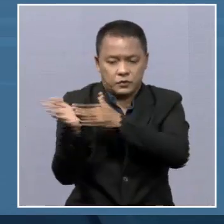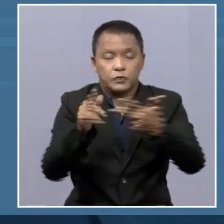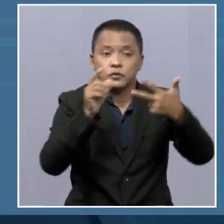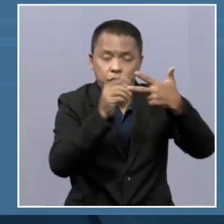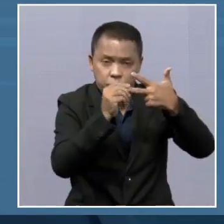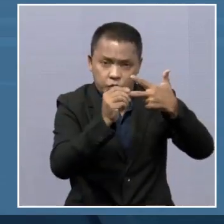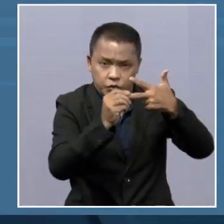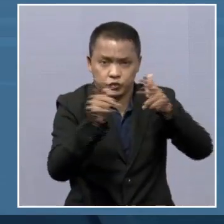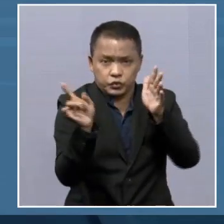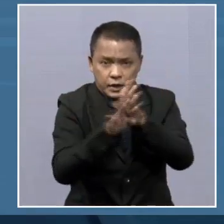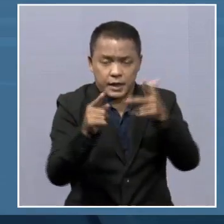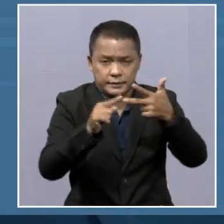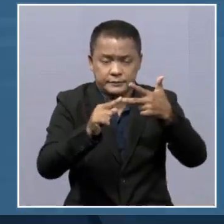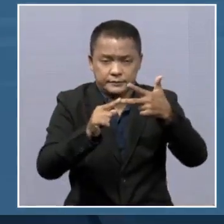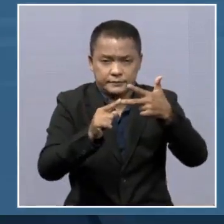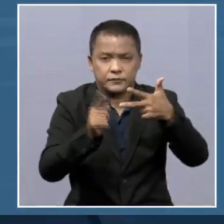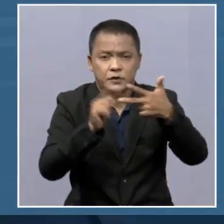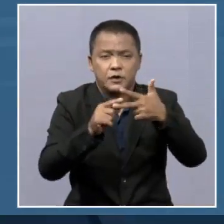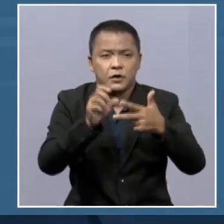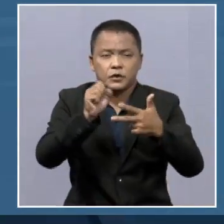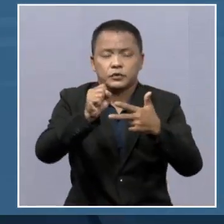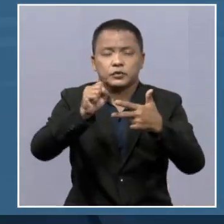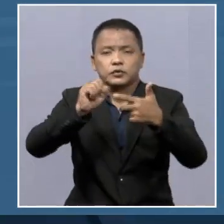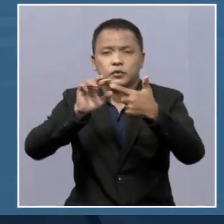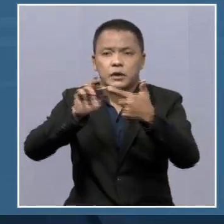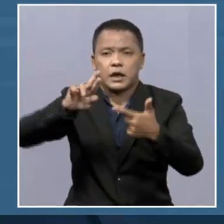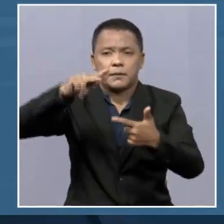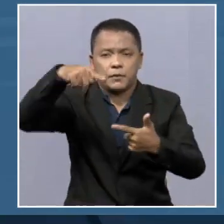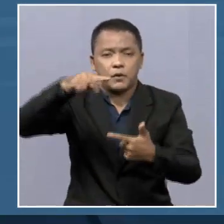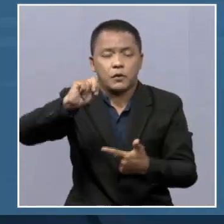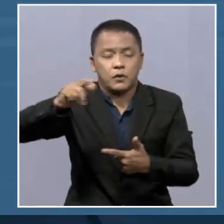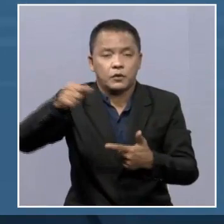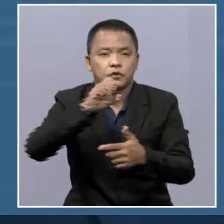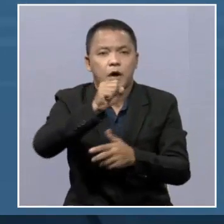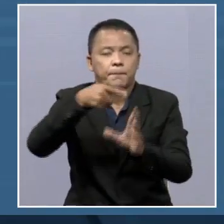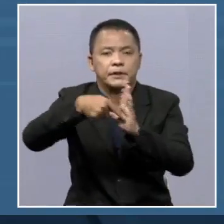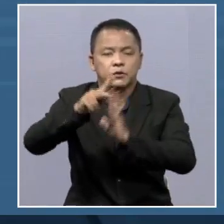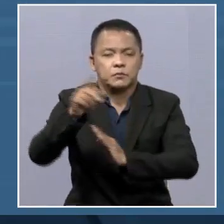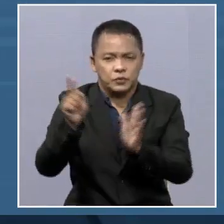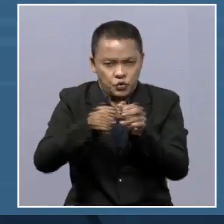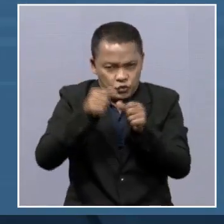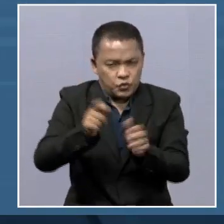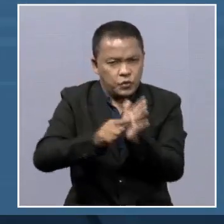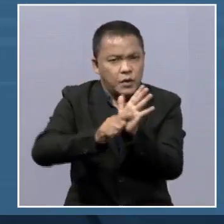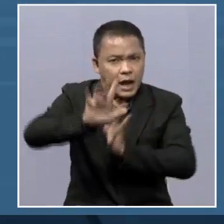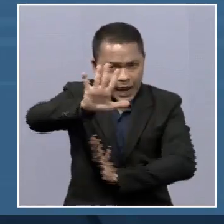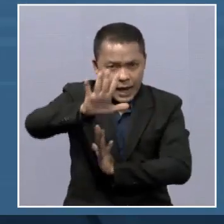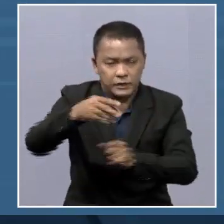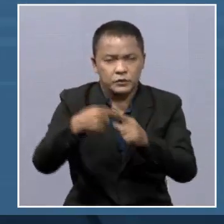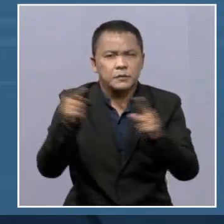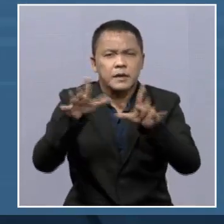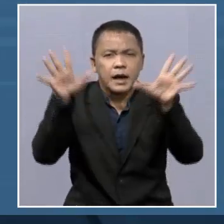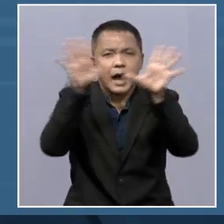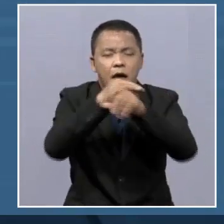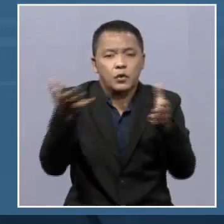ายก็คือก๊กของเสียฮะสุรพงษ์อึ้งอัมพรวิไลสสปทุมธานี5สมัยคนนี้เนี่ยเสมือน